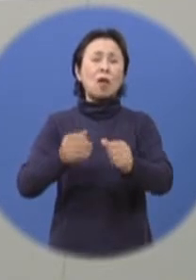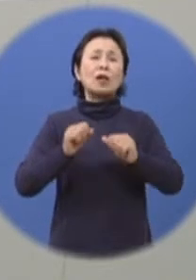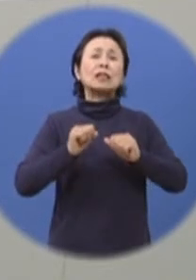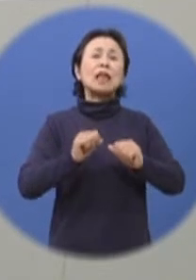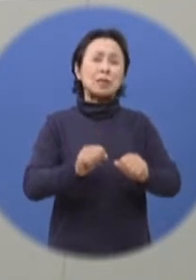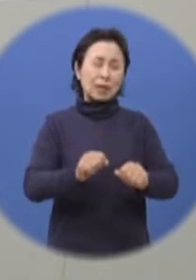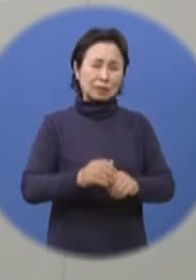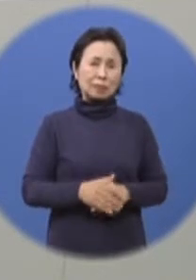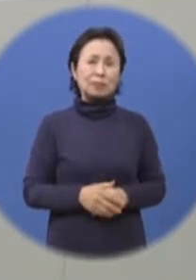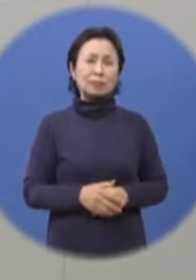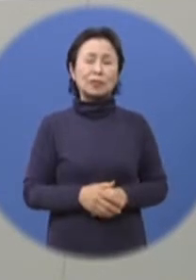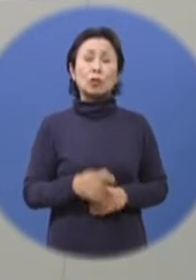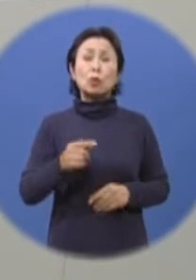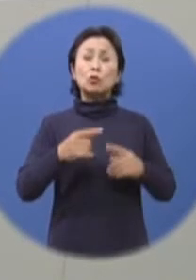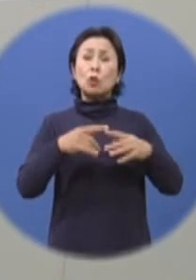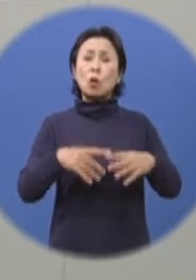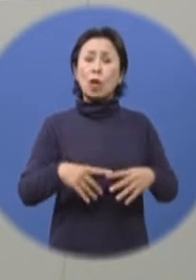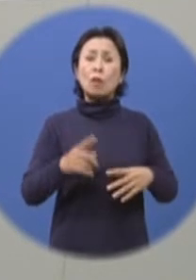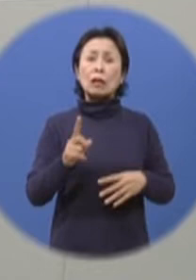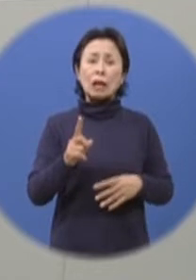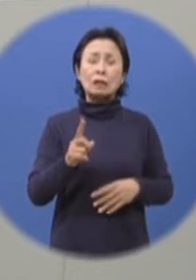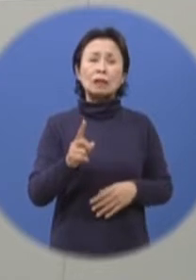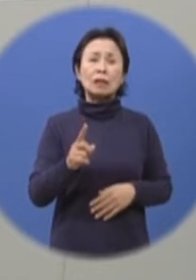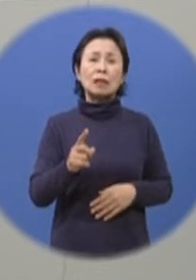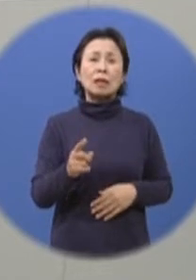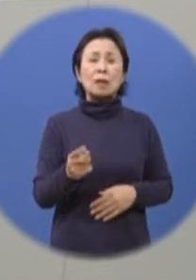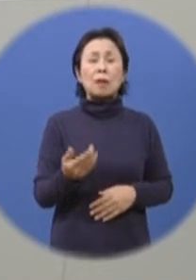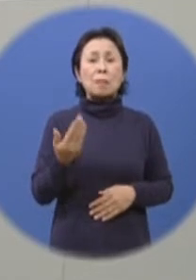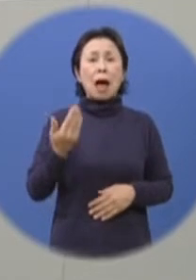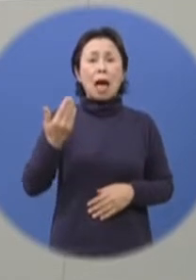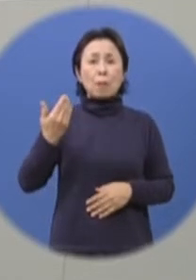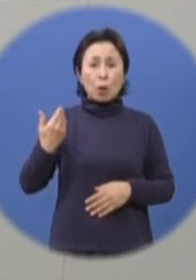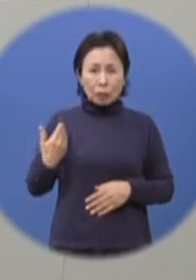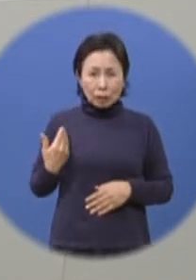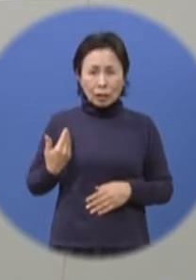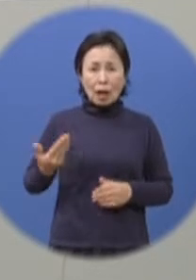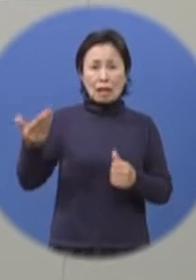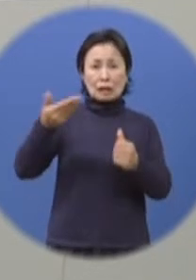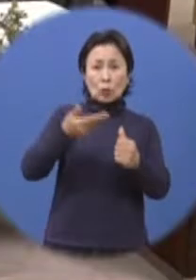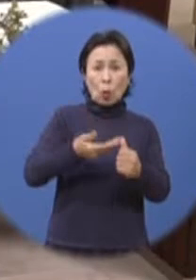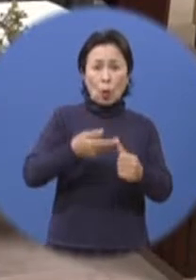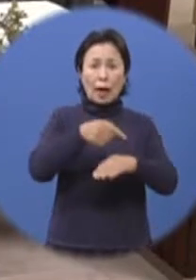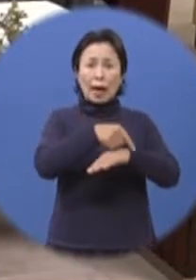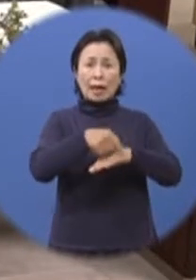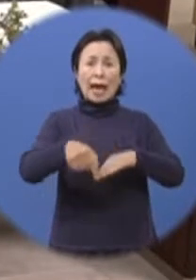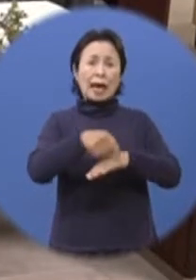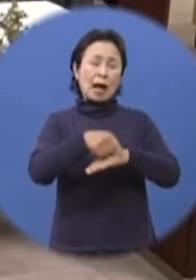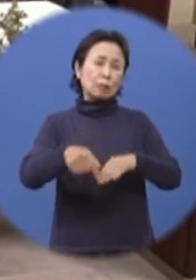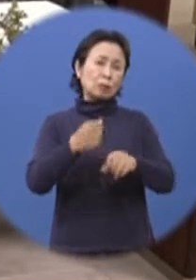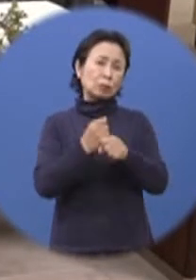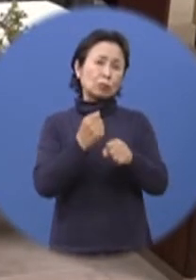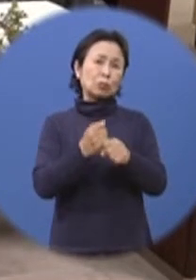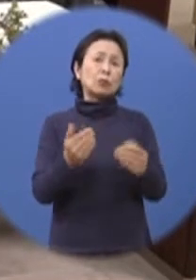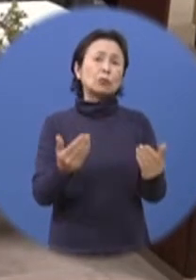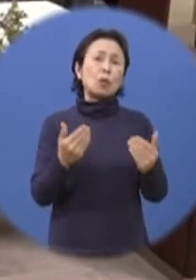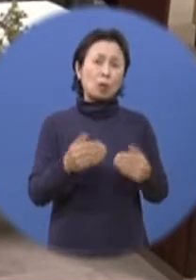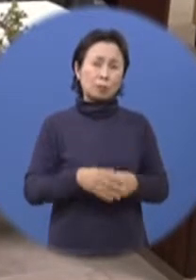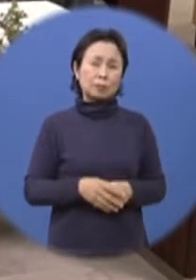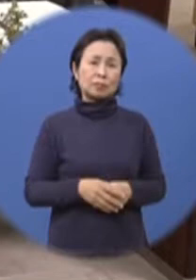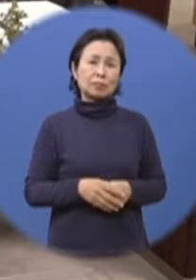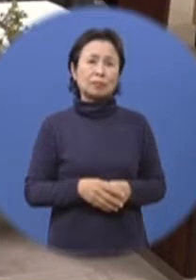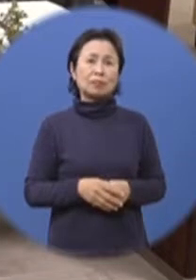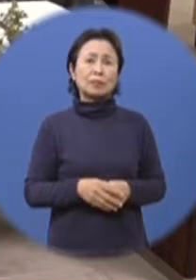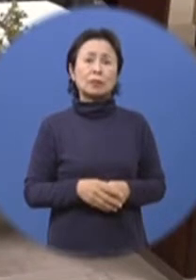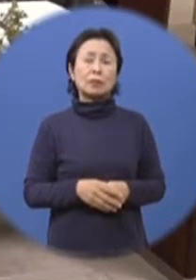これの湯1の条件は先に承継計画を作ったかなって気も例えばお父様が